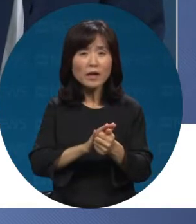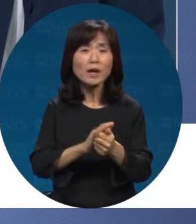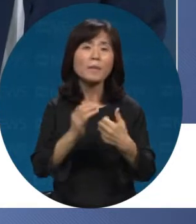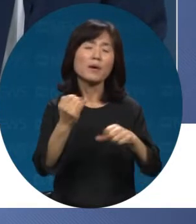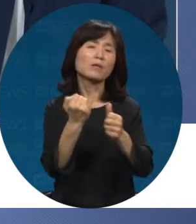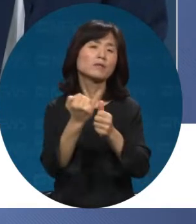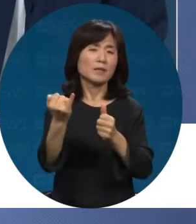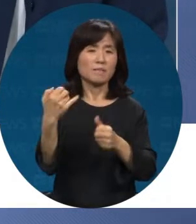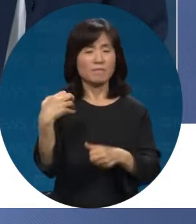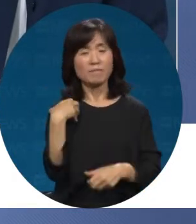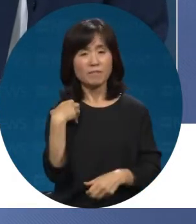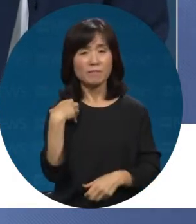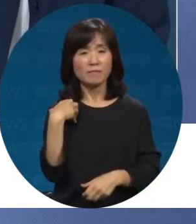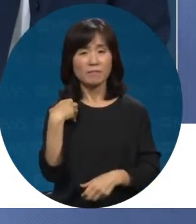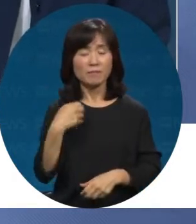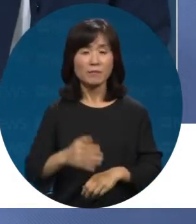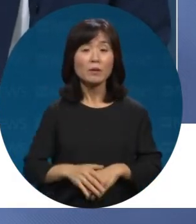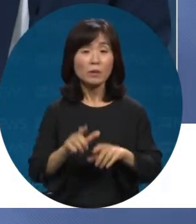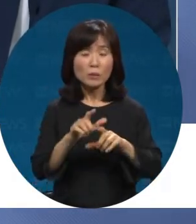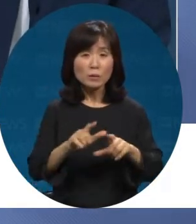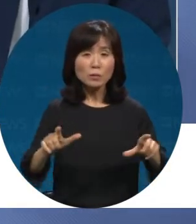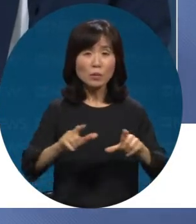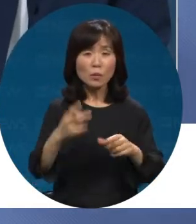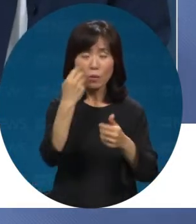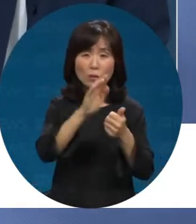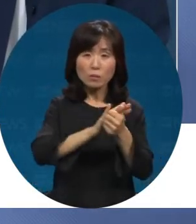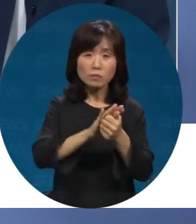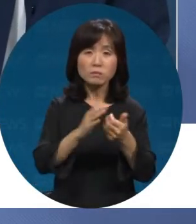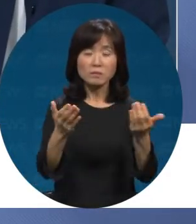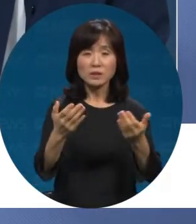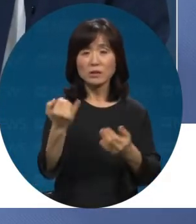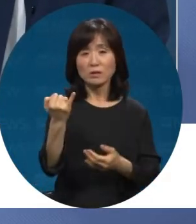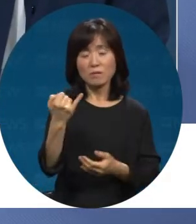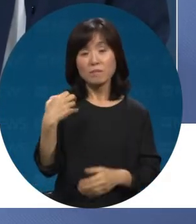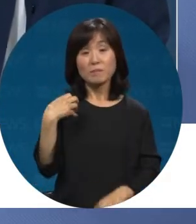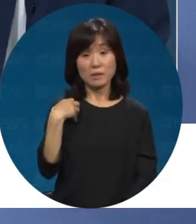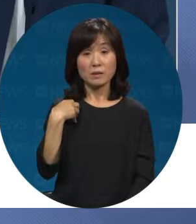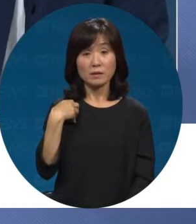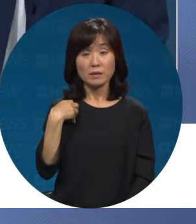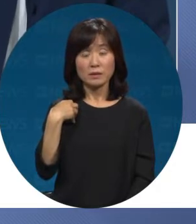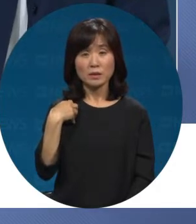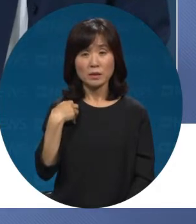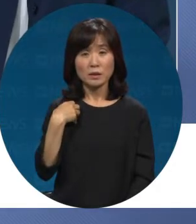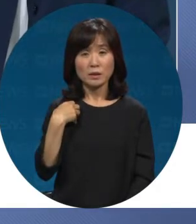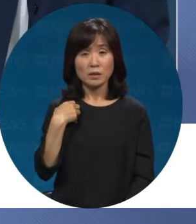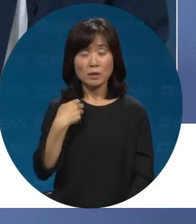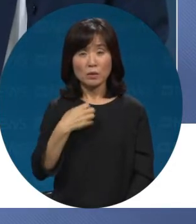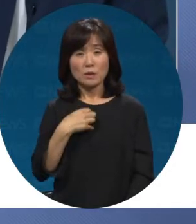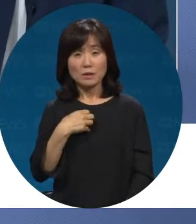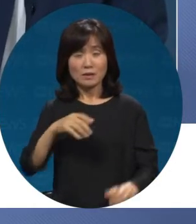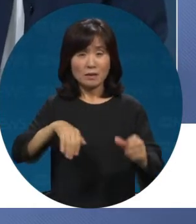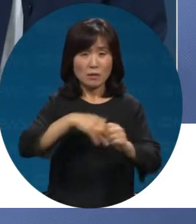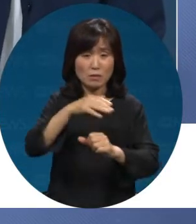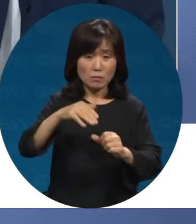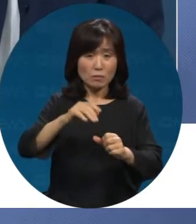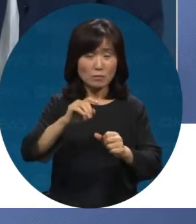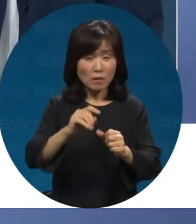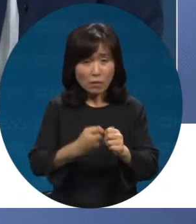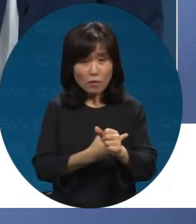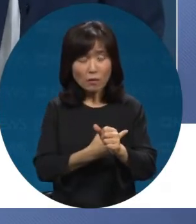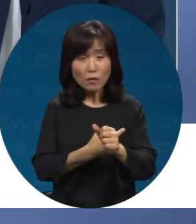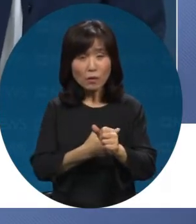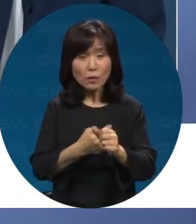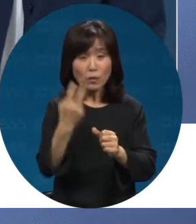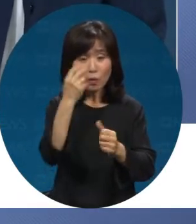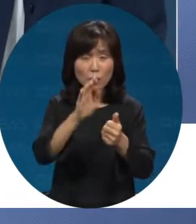들었습니다 그러니까 평소에 그 돌봄 노동을 여성들이 맡고 있는데 위기 상황으로 이제 돌봄 노동이 또 추가가 되면